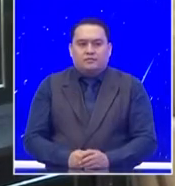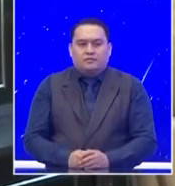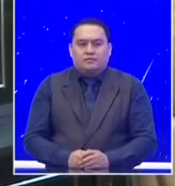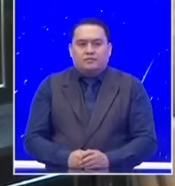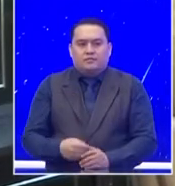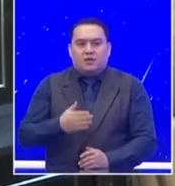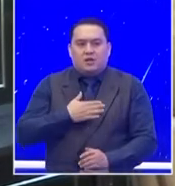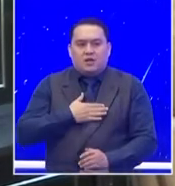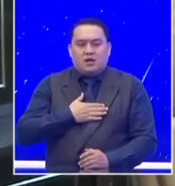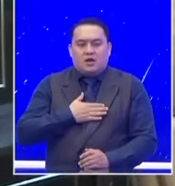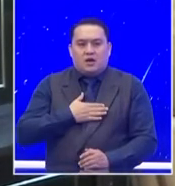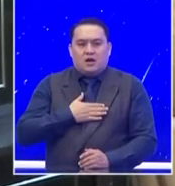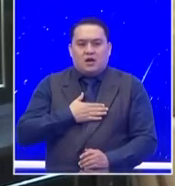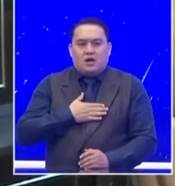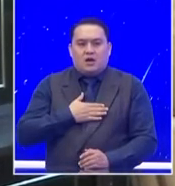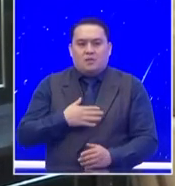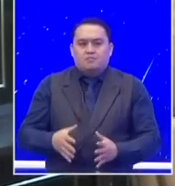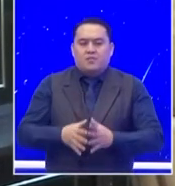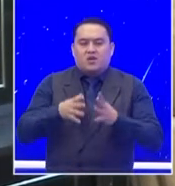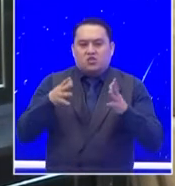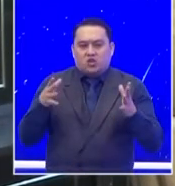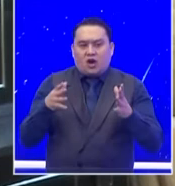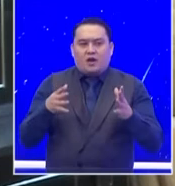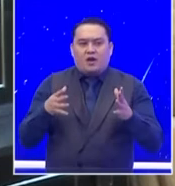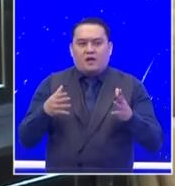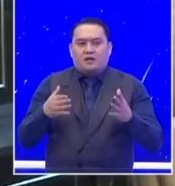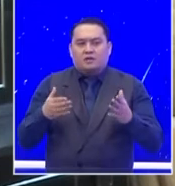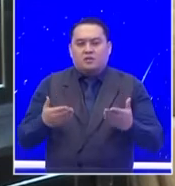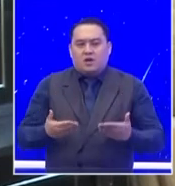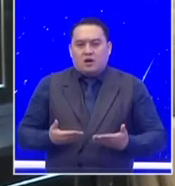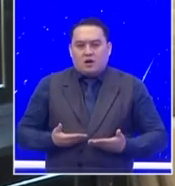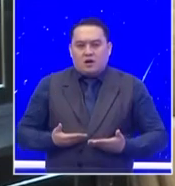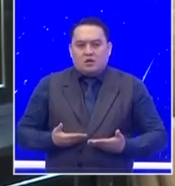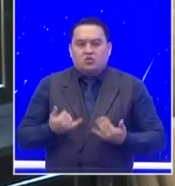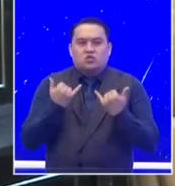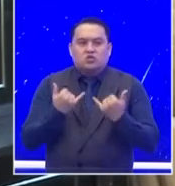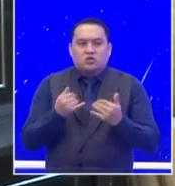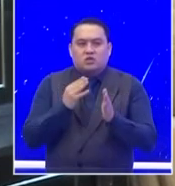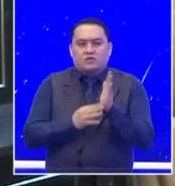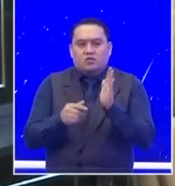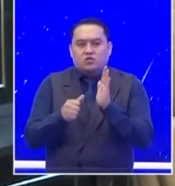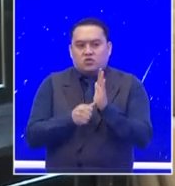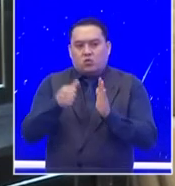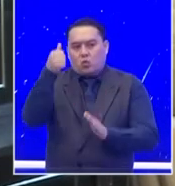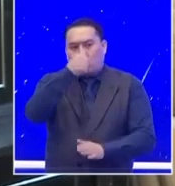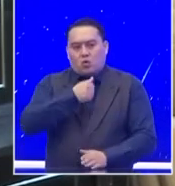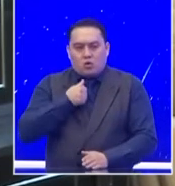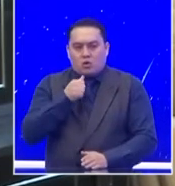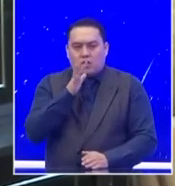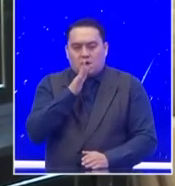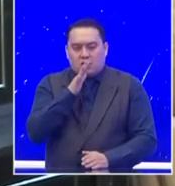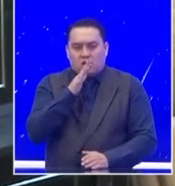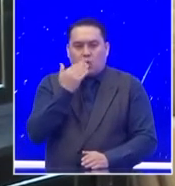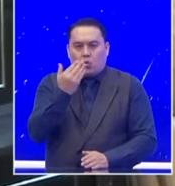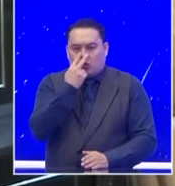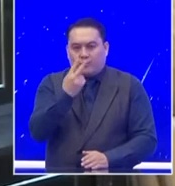я думаю, целая веха жизненная, очень большая. Он, сейчас ему 96 год, и он на своем